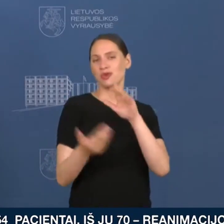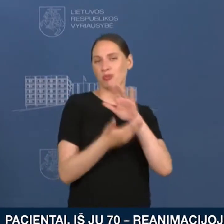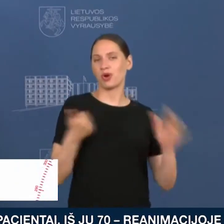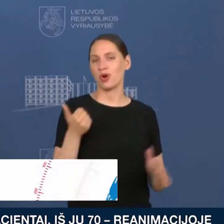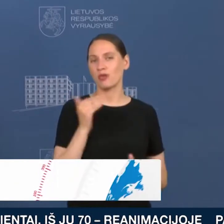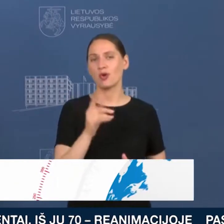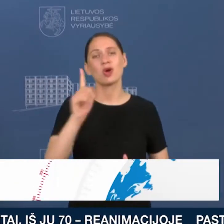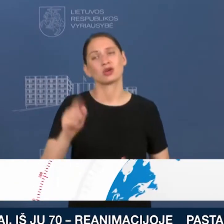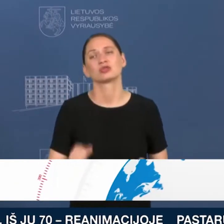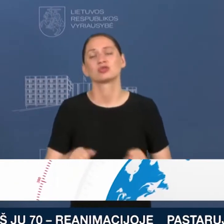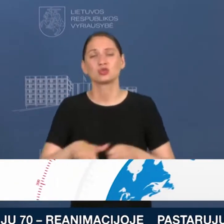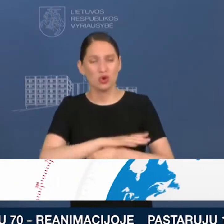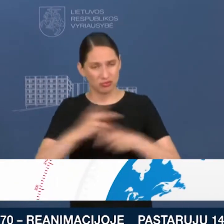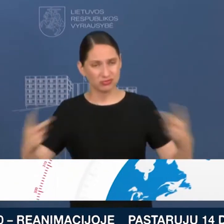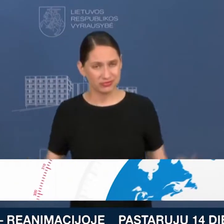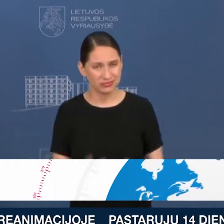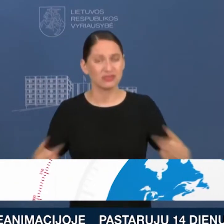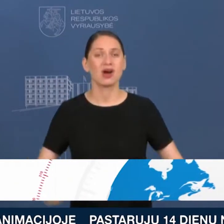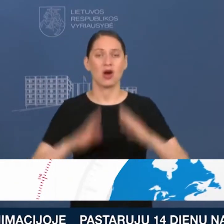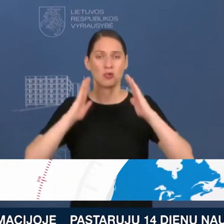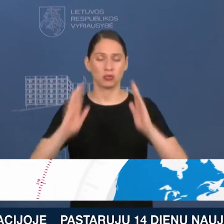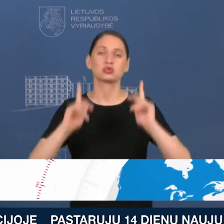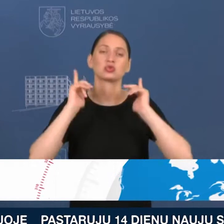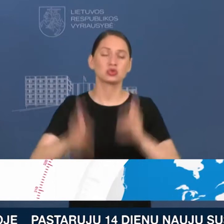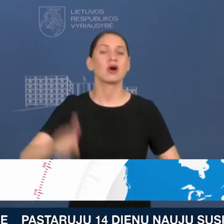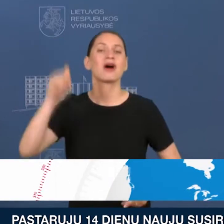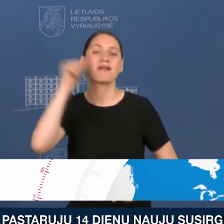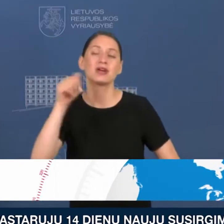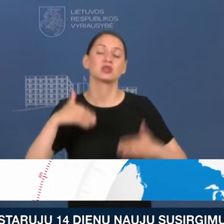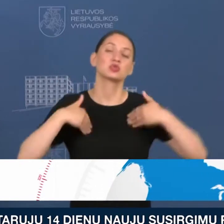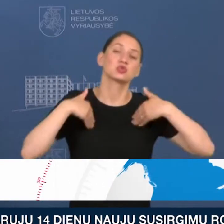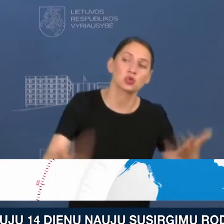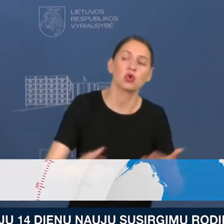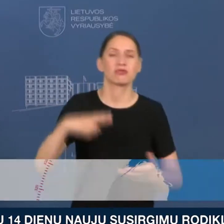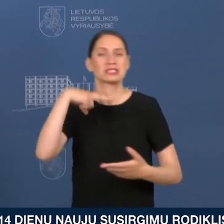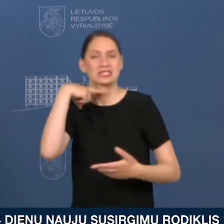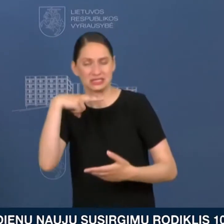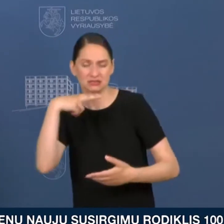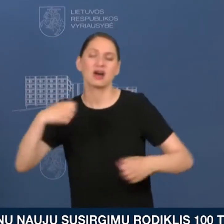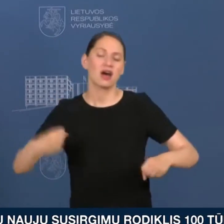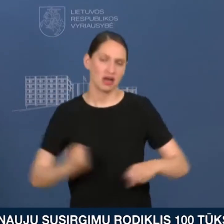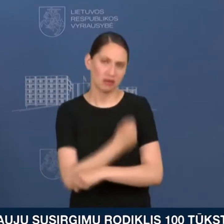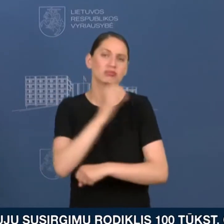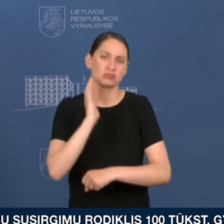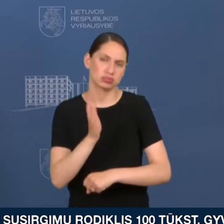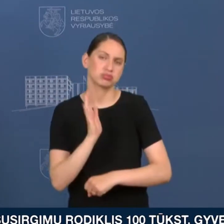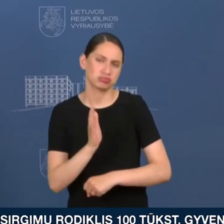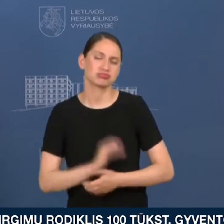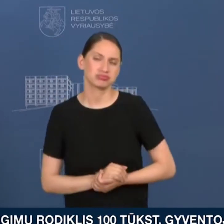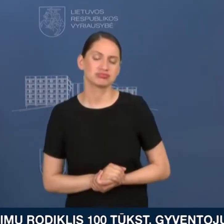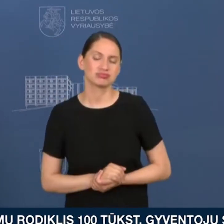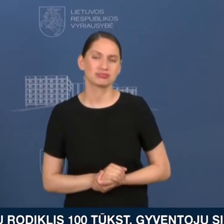virusas nedings ir tai reiškia, kad tam tikru atsargumo priemonio rekomendacijų forma, ar galbūt kažkur ir kažkokio reglamentavimo forma,